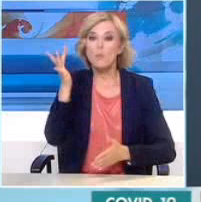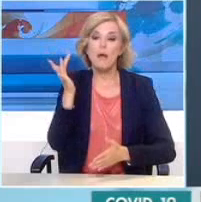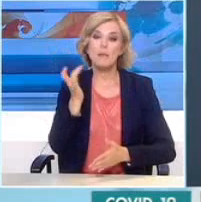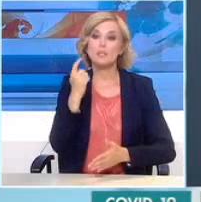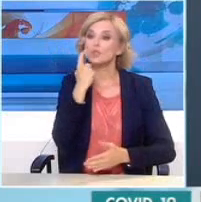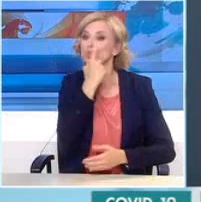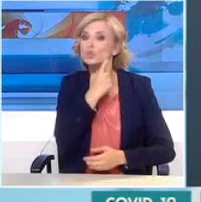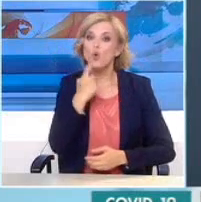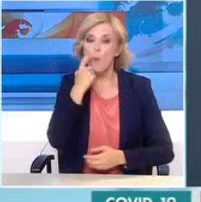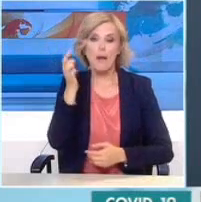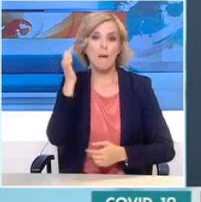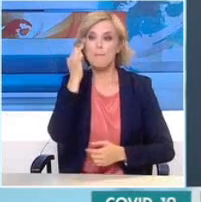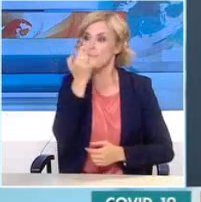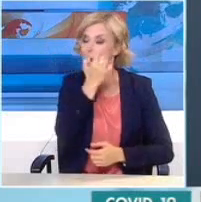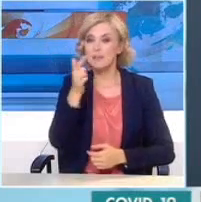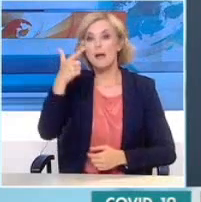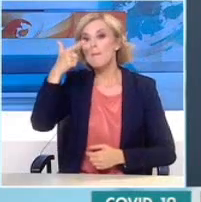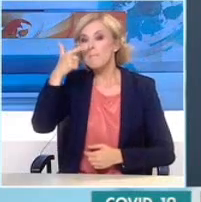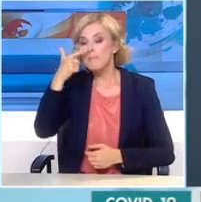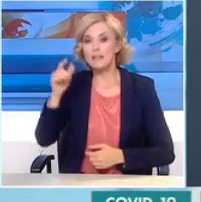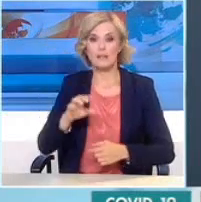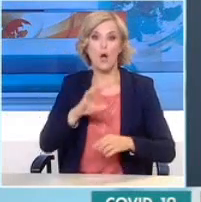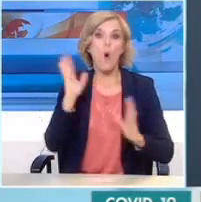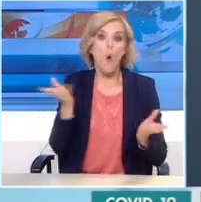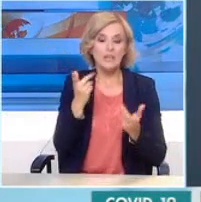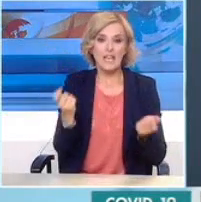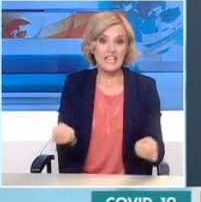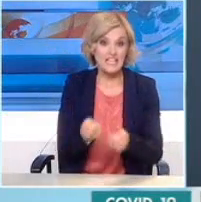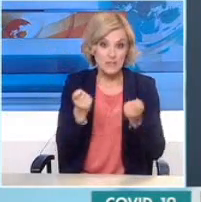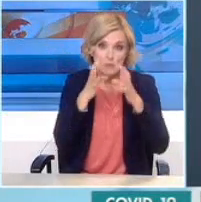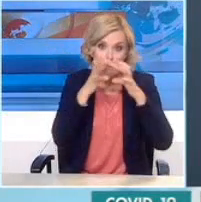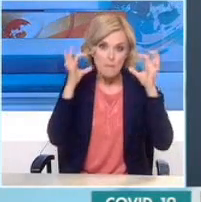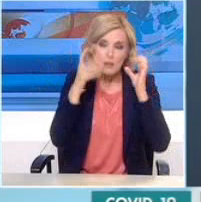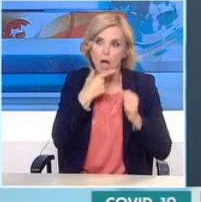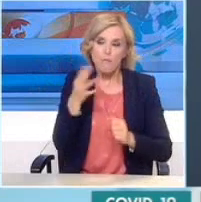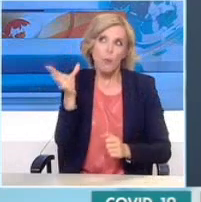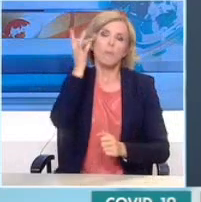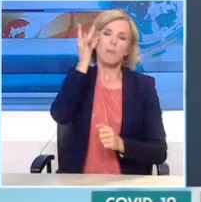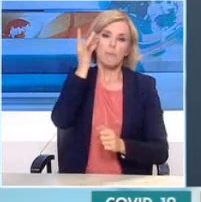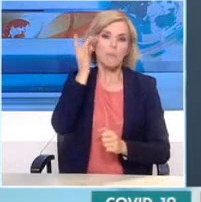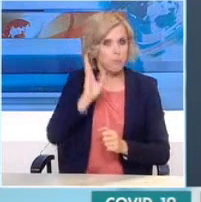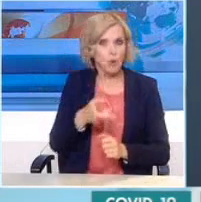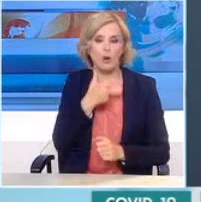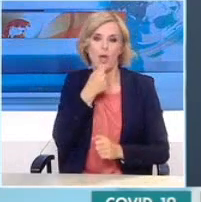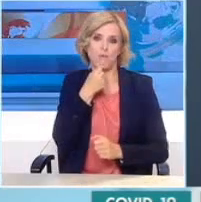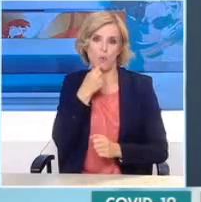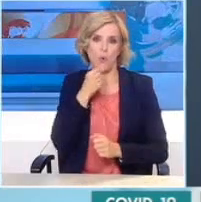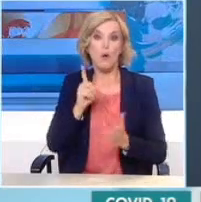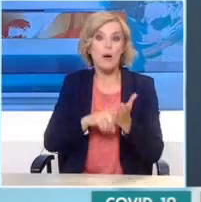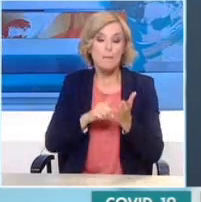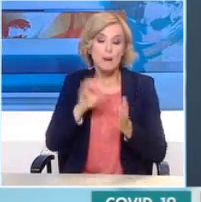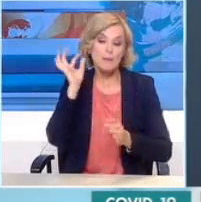όσο μπορούμε περισσότερο. Καταλαβαίνετε όταν κάποιος χρησιμοποιεί μια μάσκα πόσο πιο εύκολο μπορεί να γίνει αυτό και να μεταδώσει τον